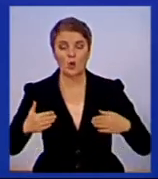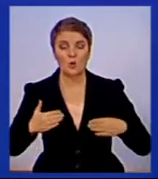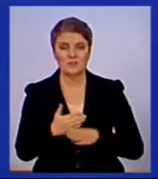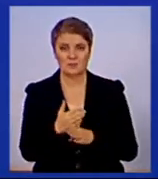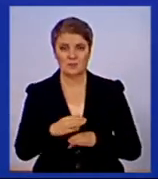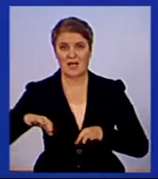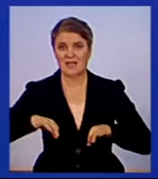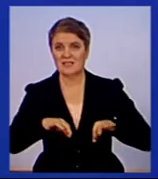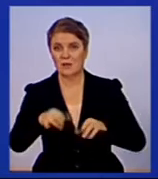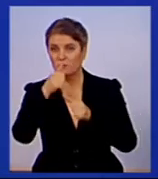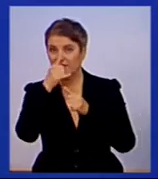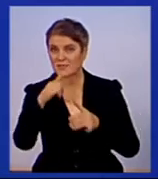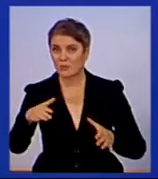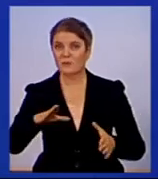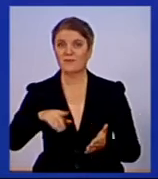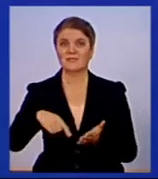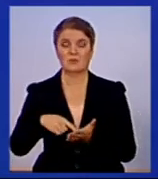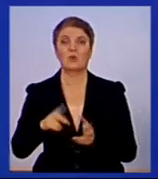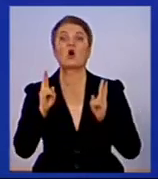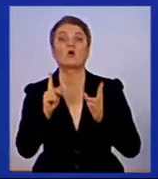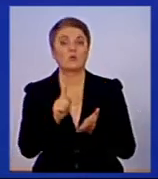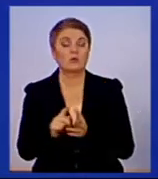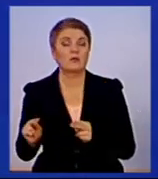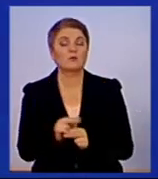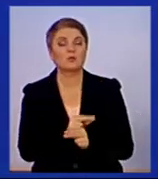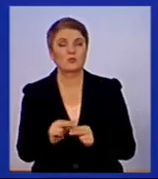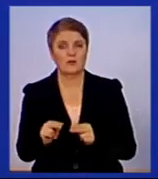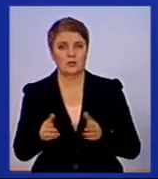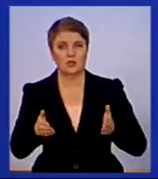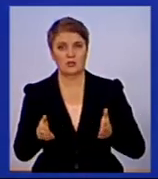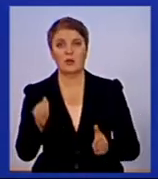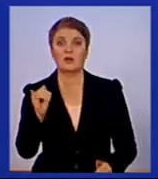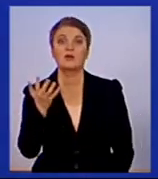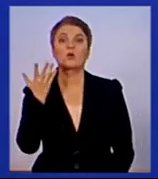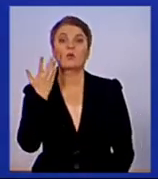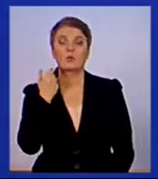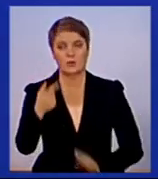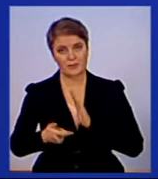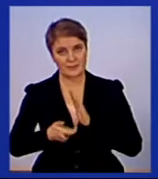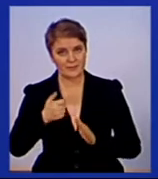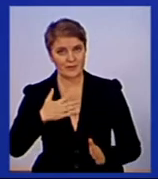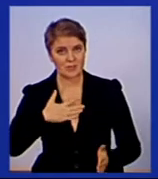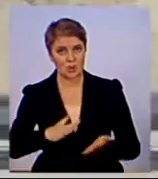може проїхати населеним пунктом. Хто ж має відремонтувати шлях і коли, дізнавалися наші кореспонденти.